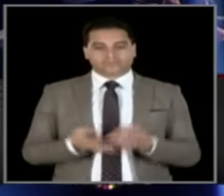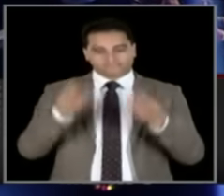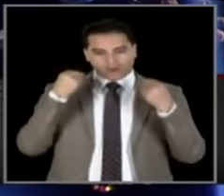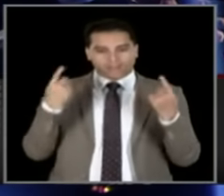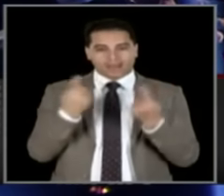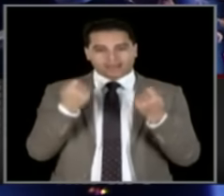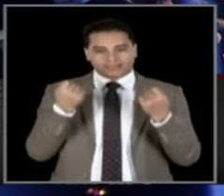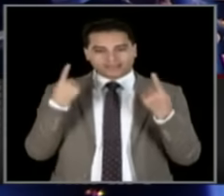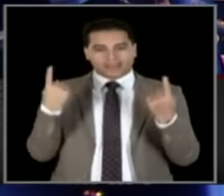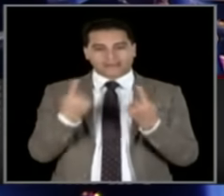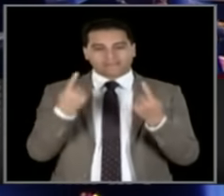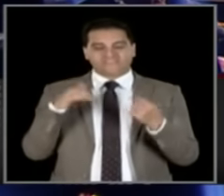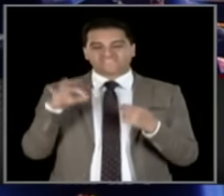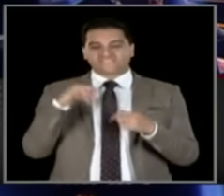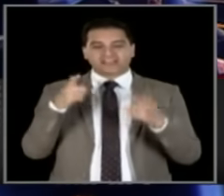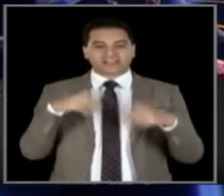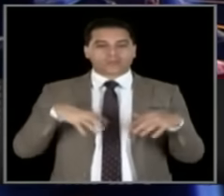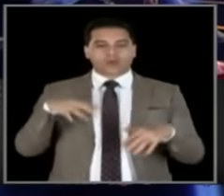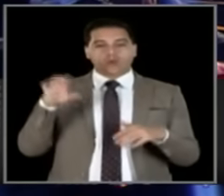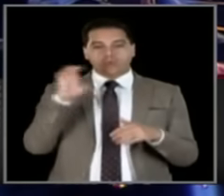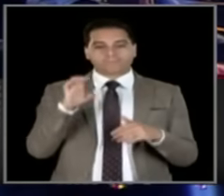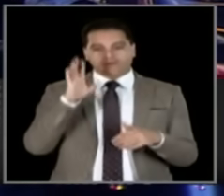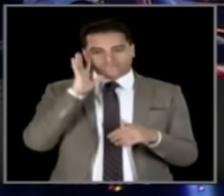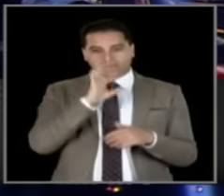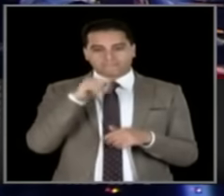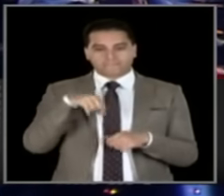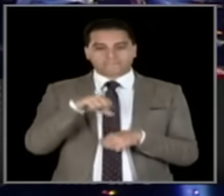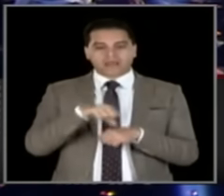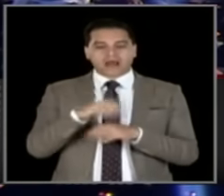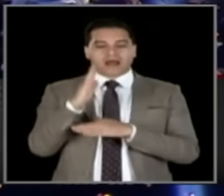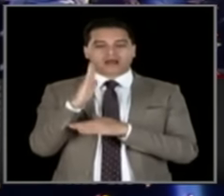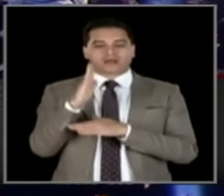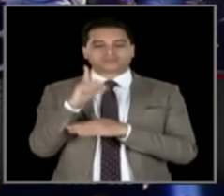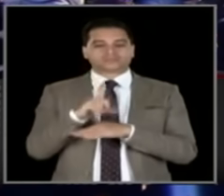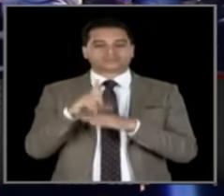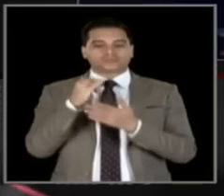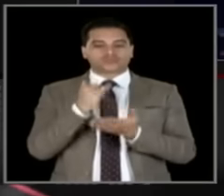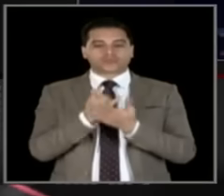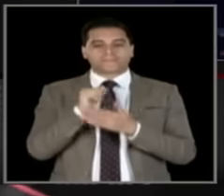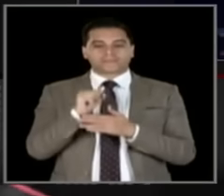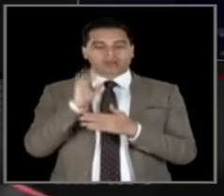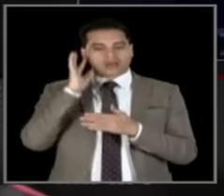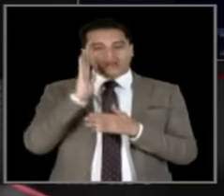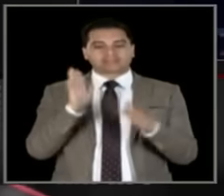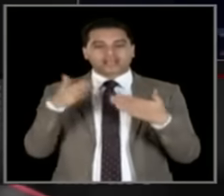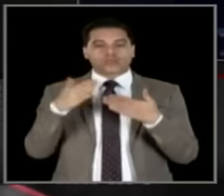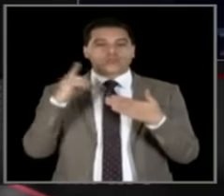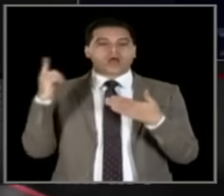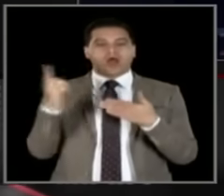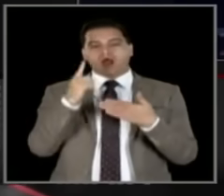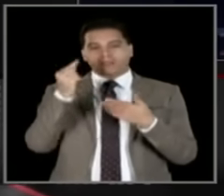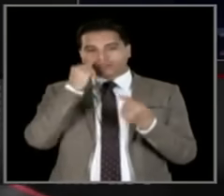معلومات عامة، في أي دولة أوروبية يقع المقر الرئيسي للصندوق العالمي